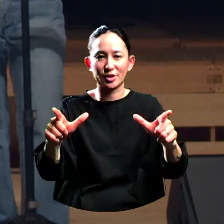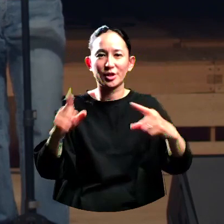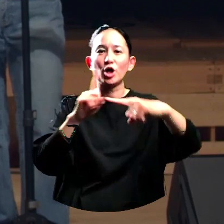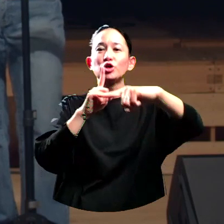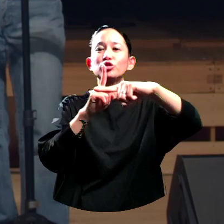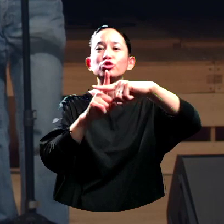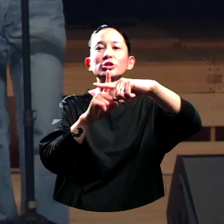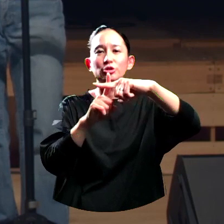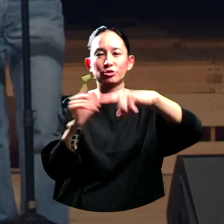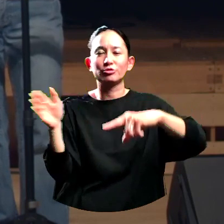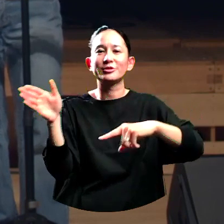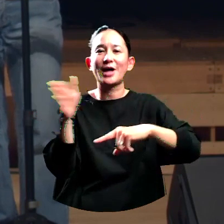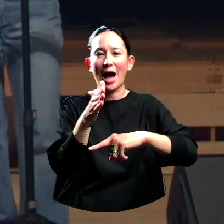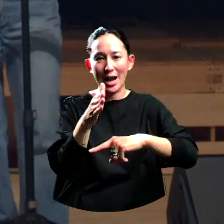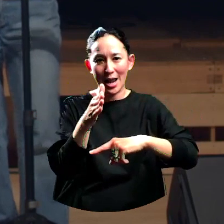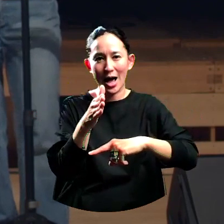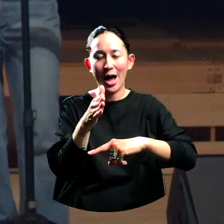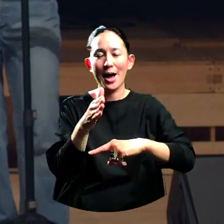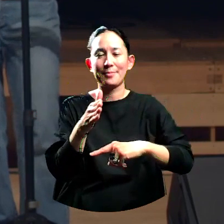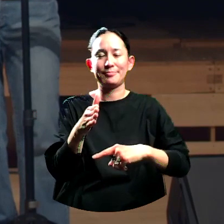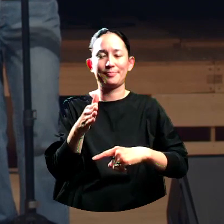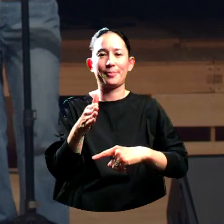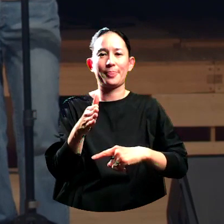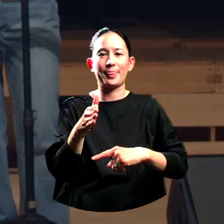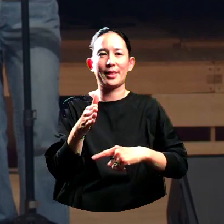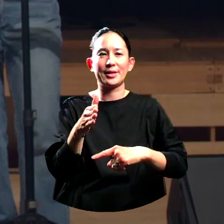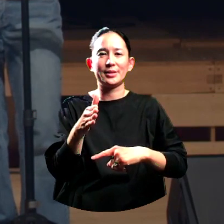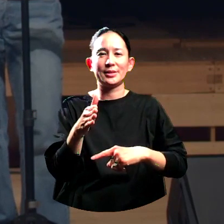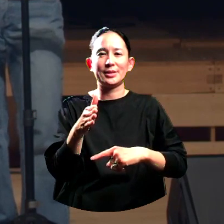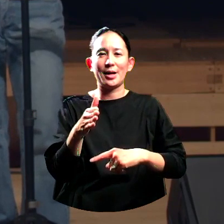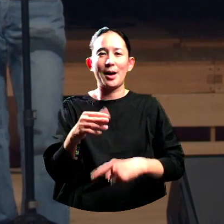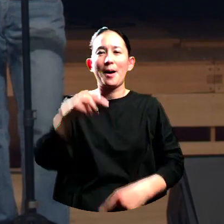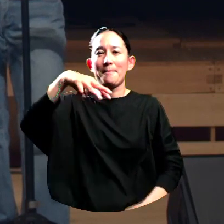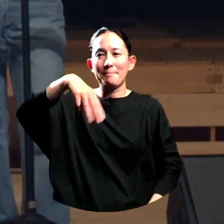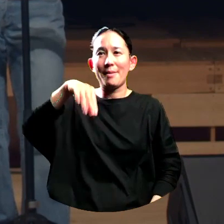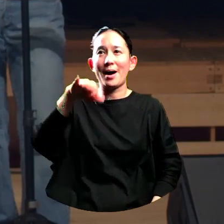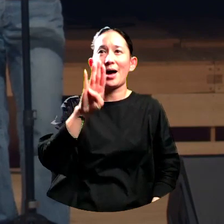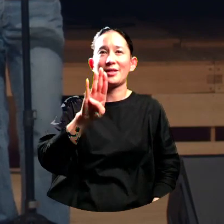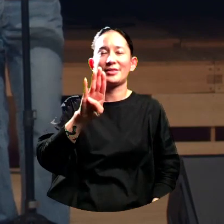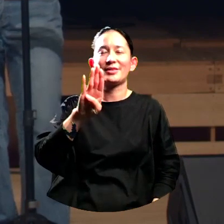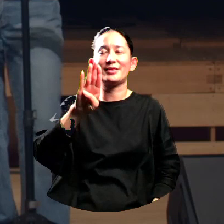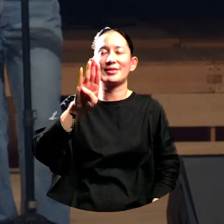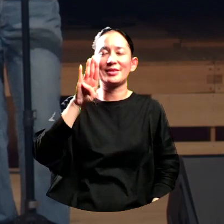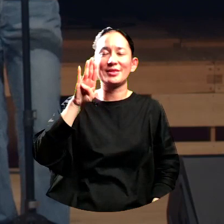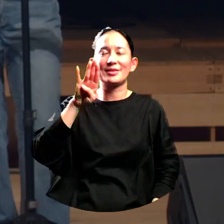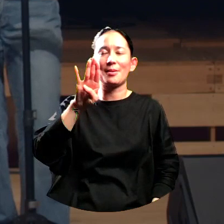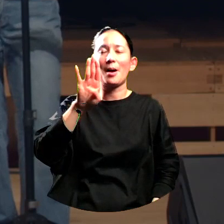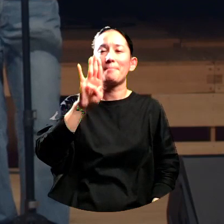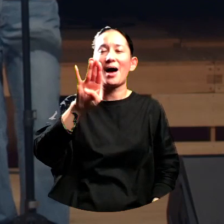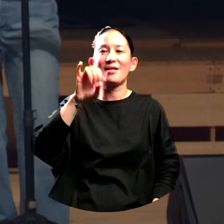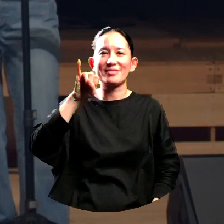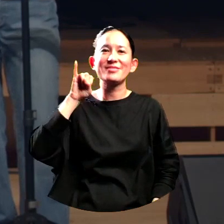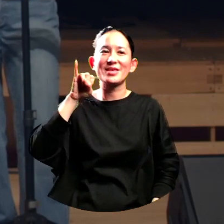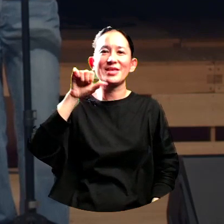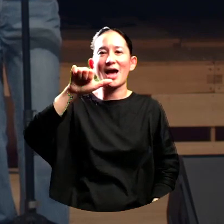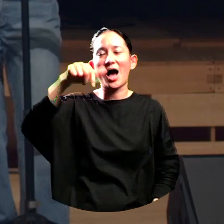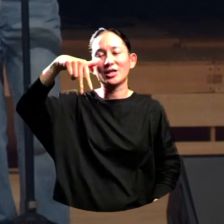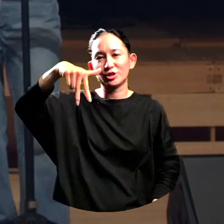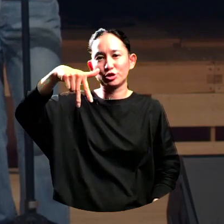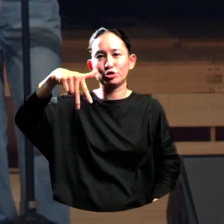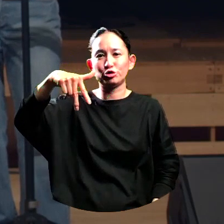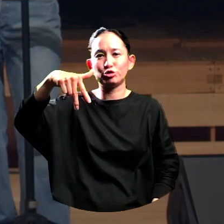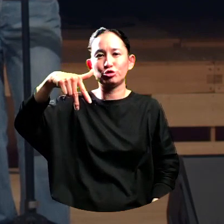から、マティアス宣教師と、ヨーコさんご夫妻がエペソの、エペソ書を通